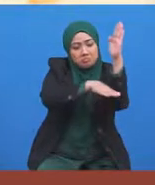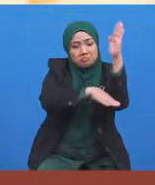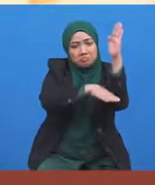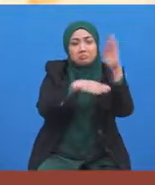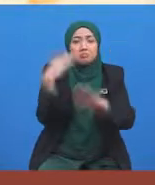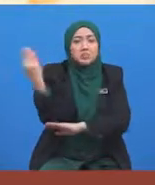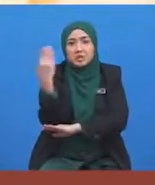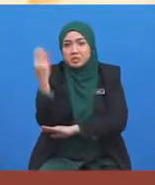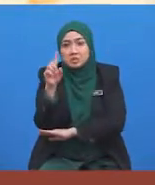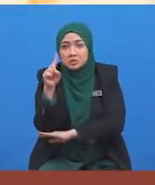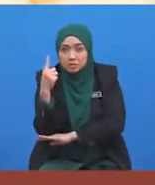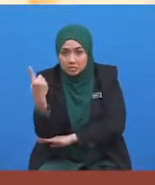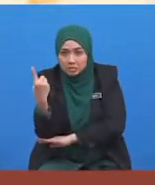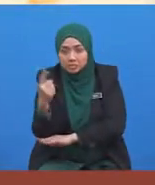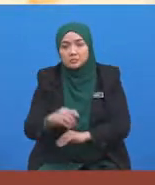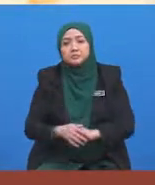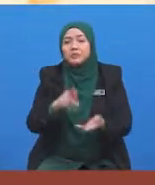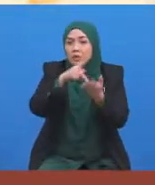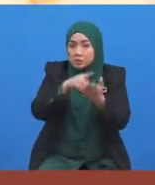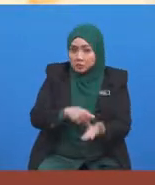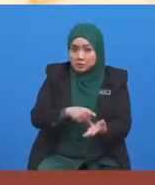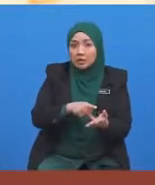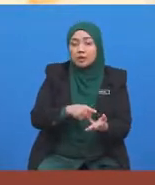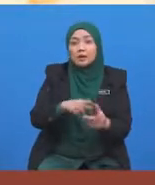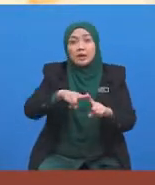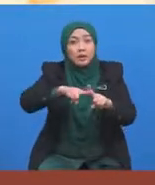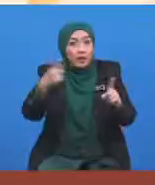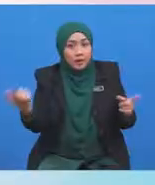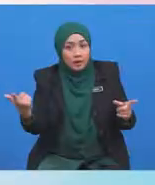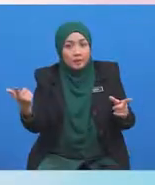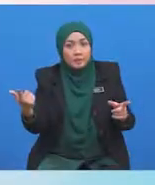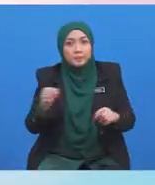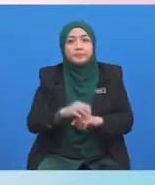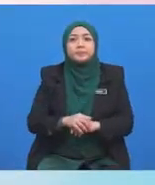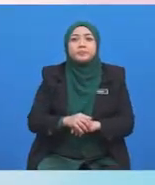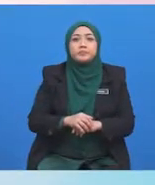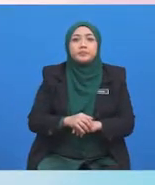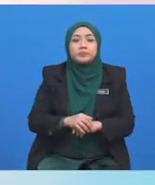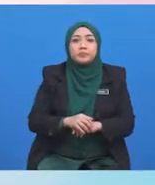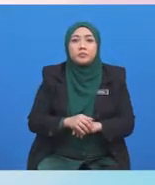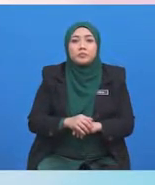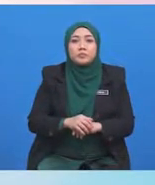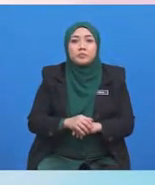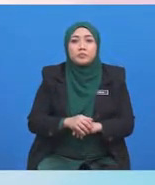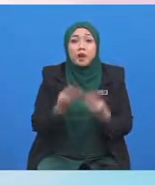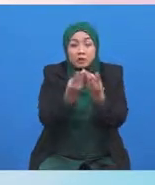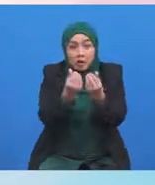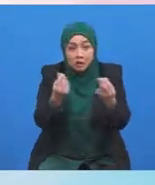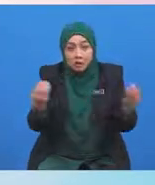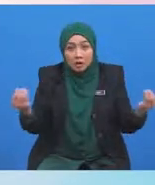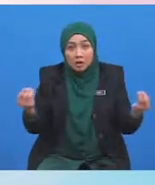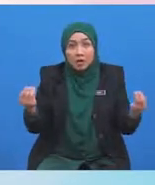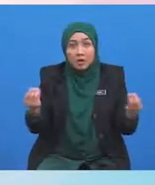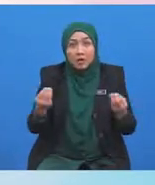Kesan pergerakan jisim yang seterusnya terhadap sistem litosfera ialah kesuburan tanah terjejas kerana